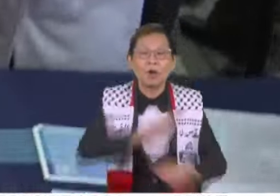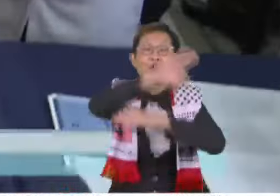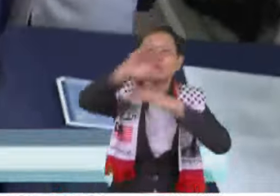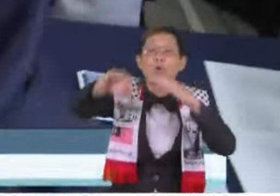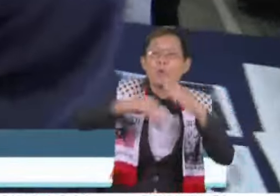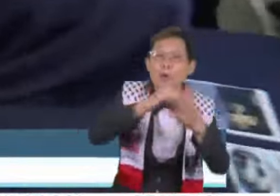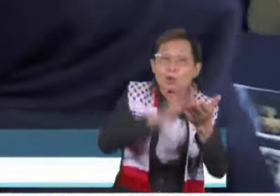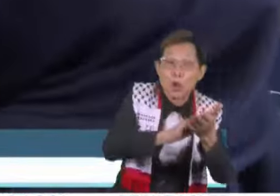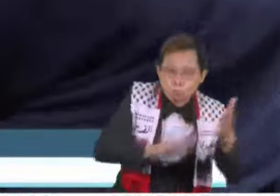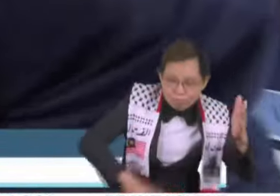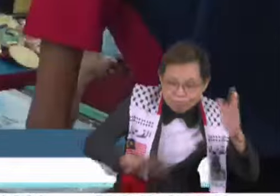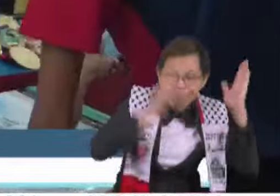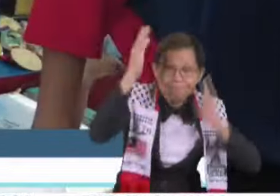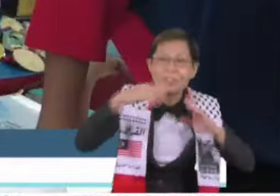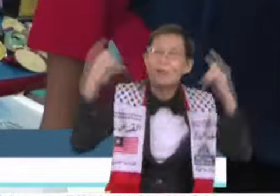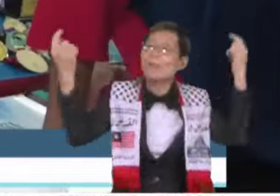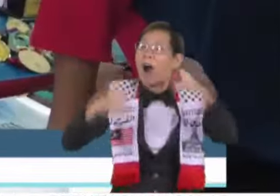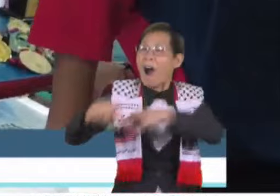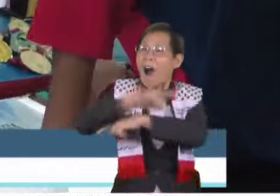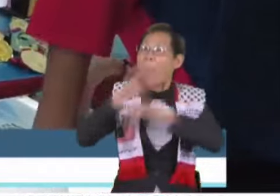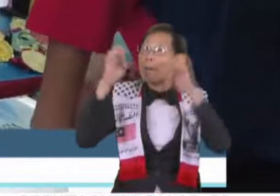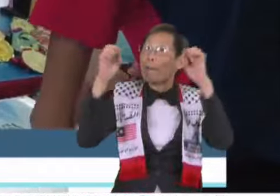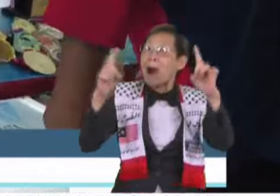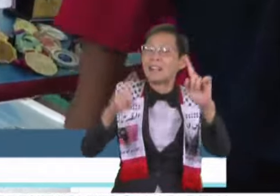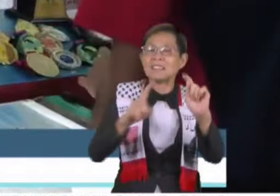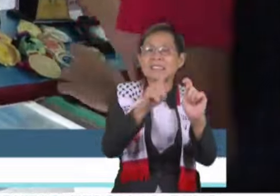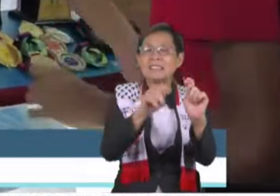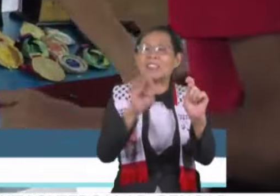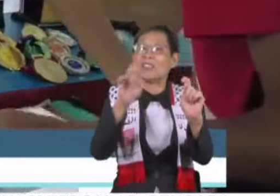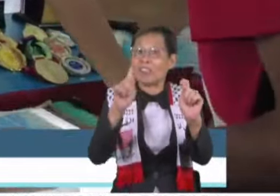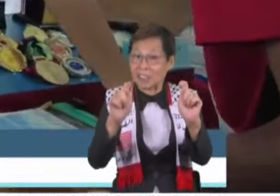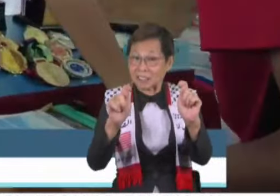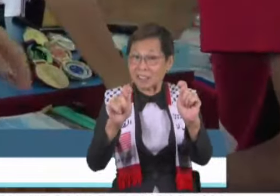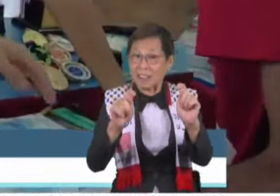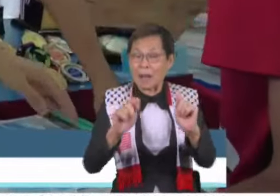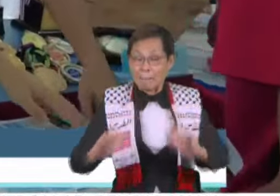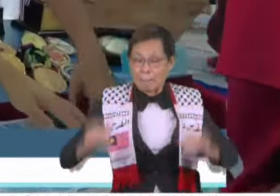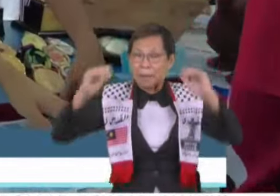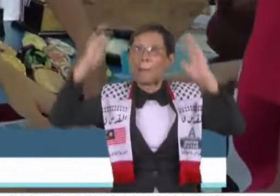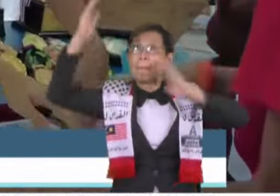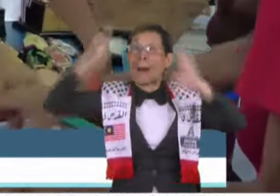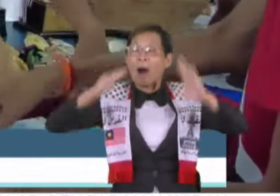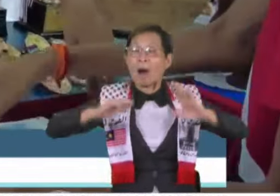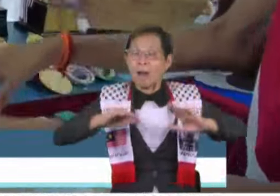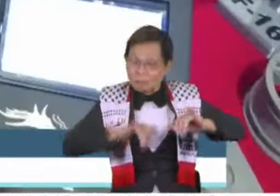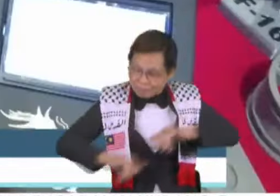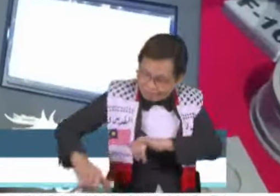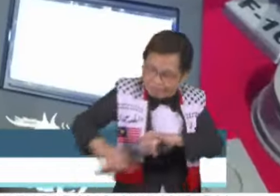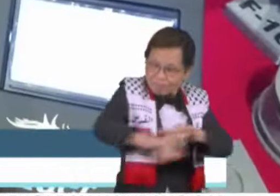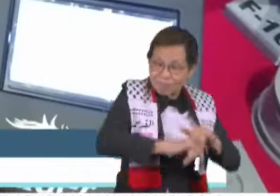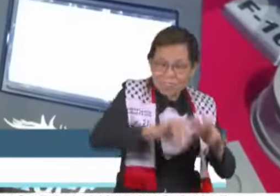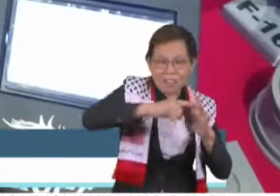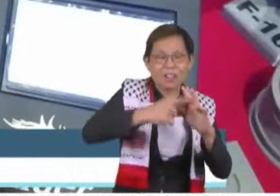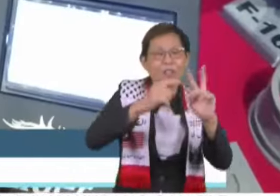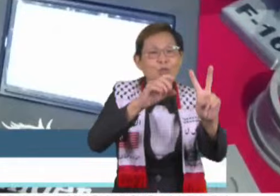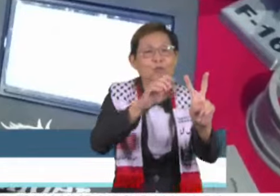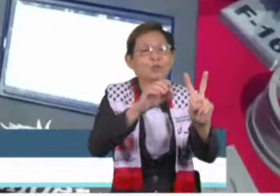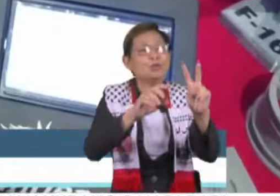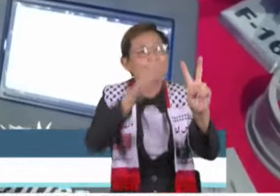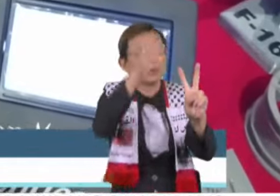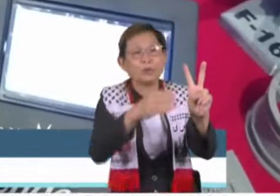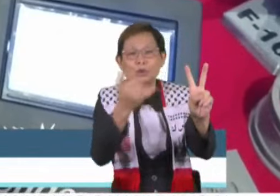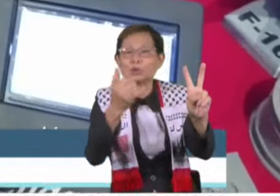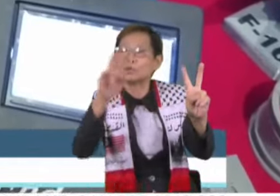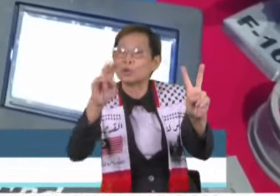Kesemua sekolah seluruh negara akan menyambut Hari Pendidikan Latihan Teknikal dan Vokasional TVET peringkat kebangsaan secara serentak bermula 2 Jun